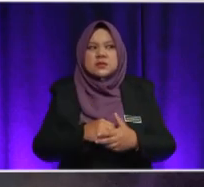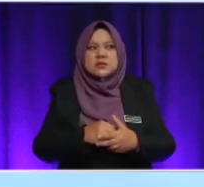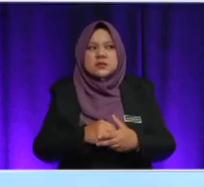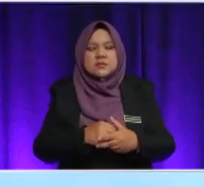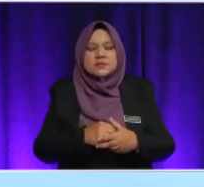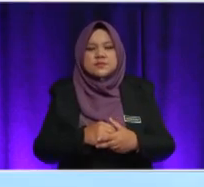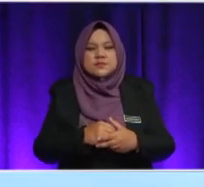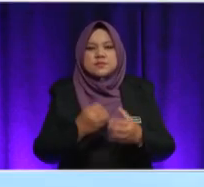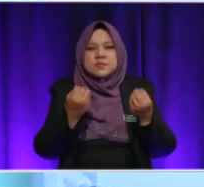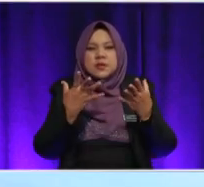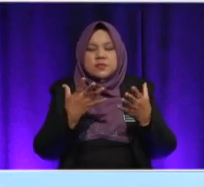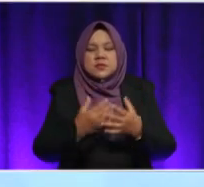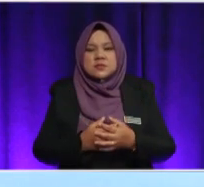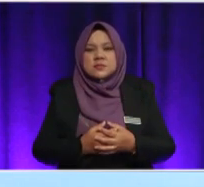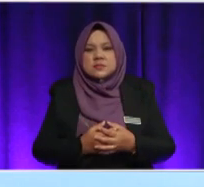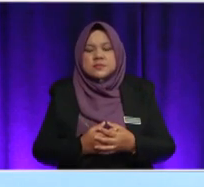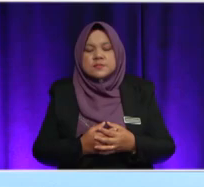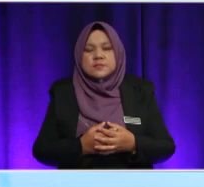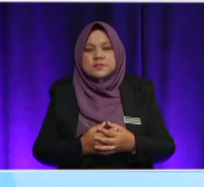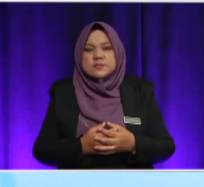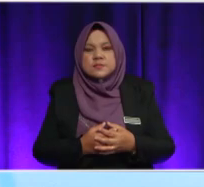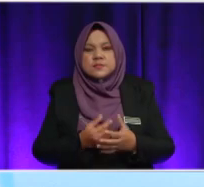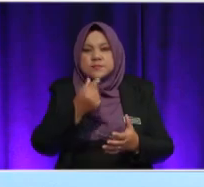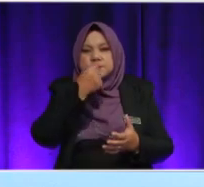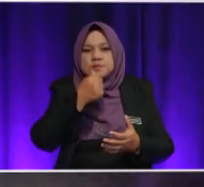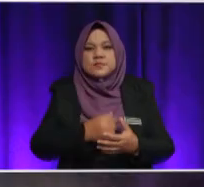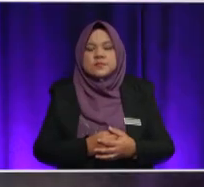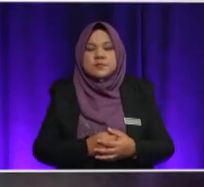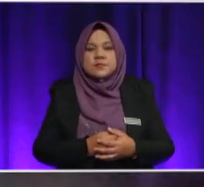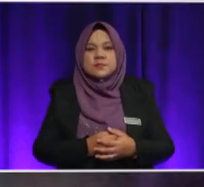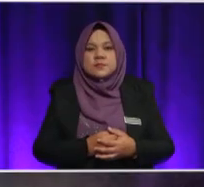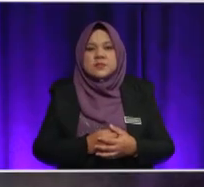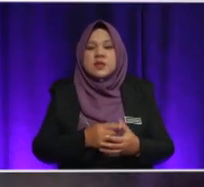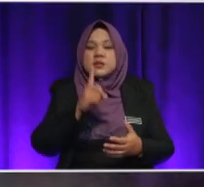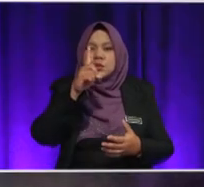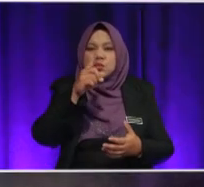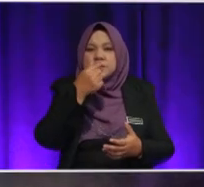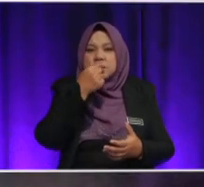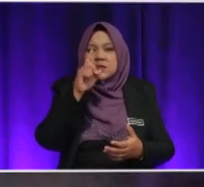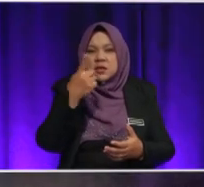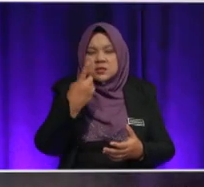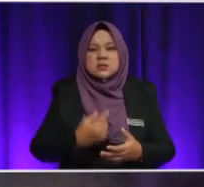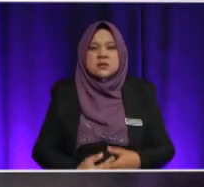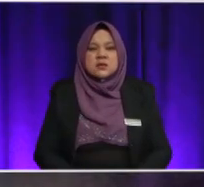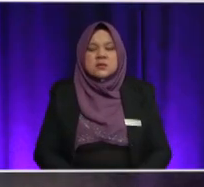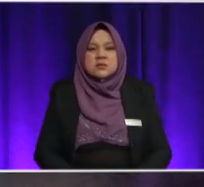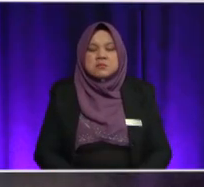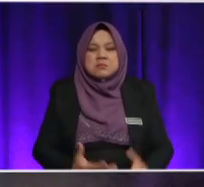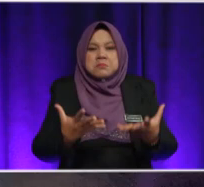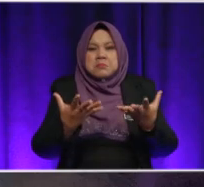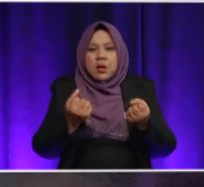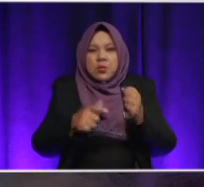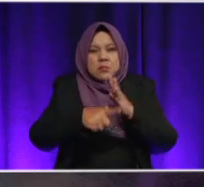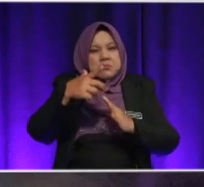berapa biji yang dipelukan Oke berapa biji satu biji satu hari sebab Mungkin ada orang yang semacam dia enggak lebih